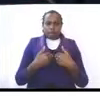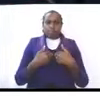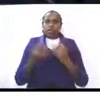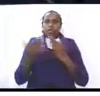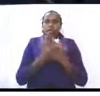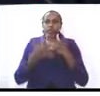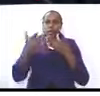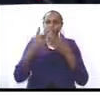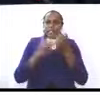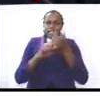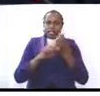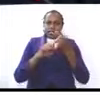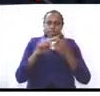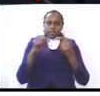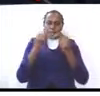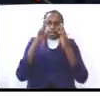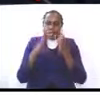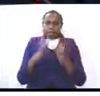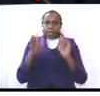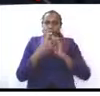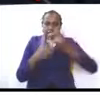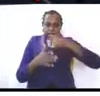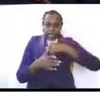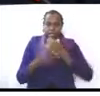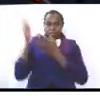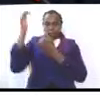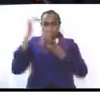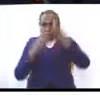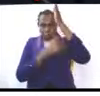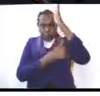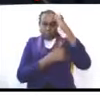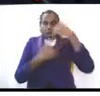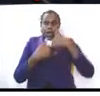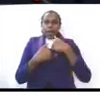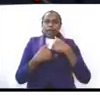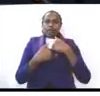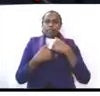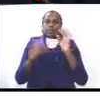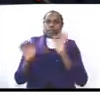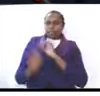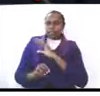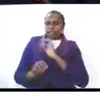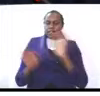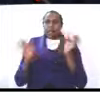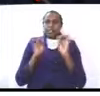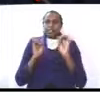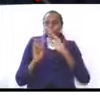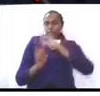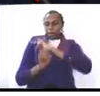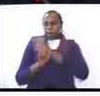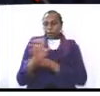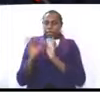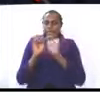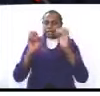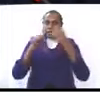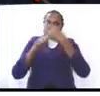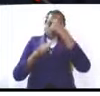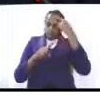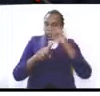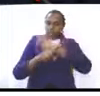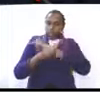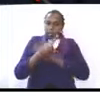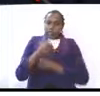mashambulio yote ya adui zetu, ili sisi tukitumainia ulinzi wako, tusigope nguvu za adui wowote, kwa uwezo wa Yesu